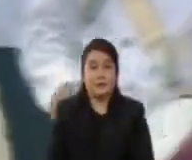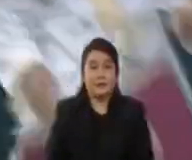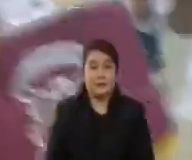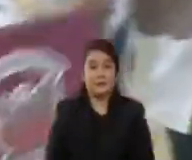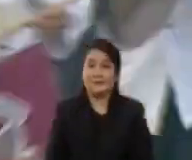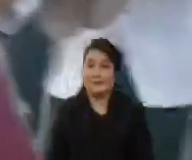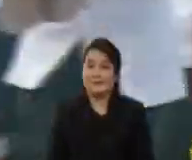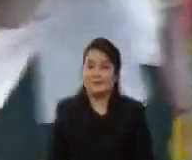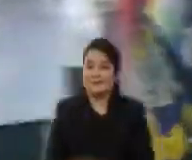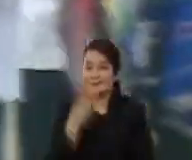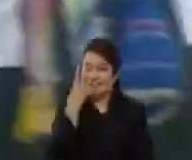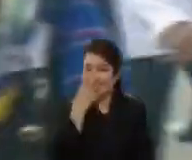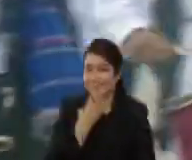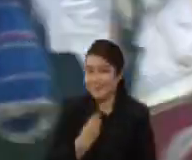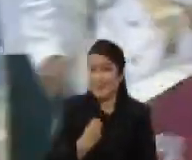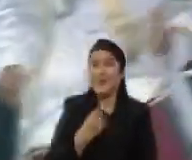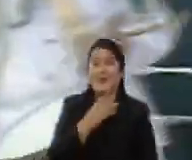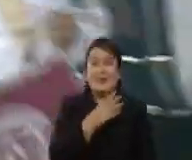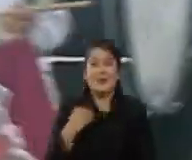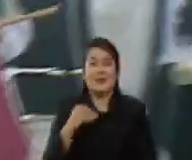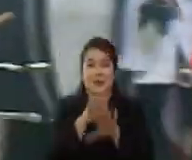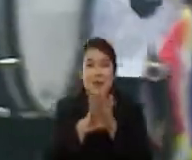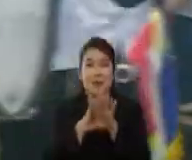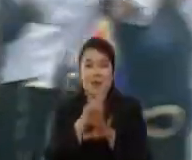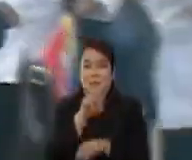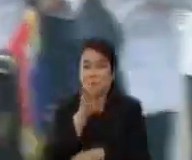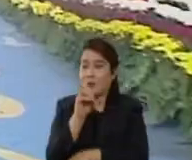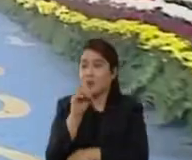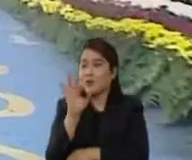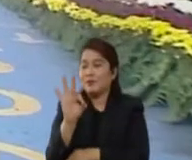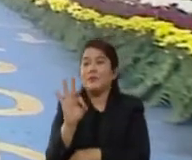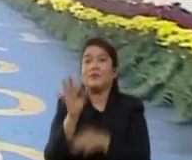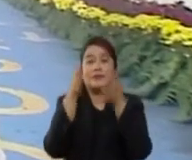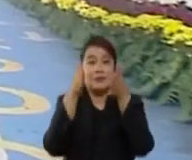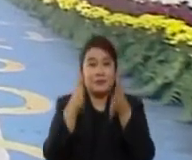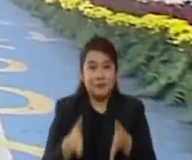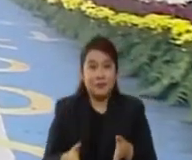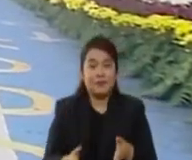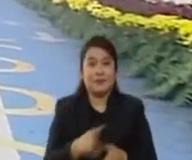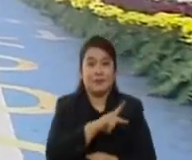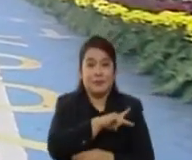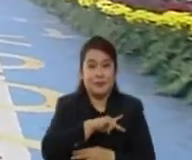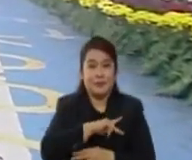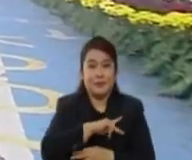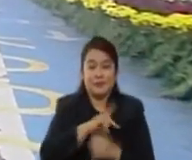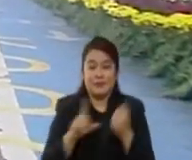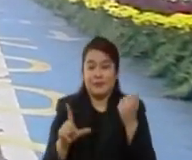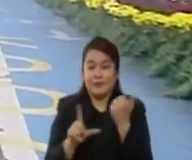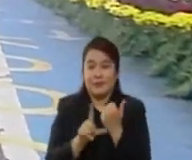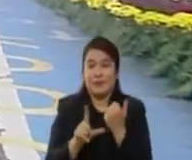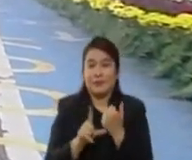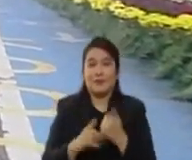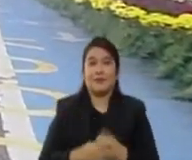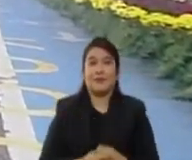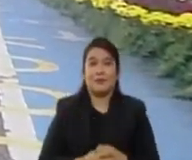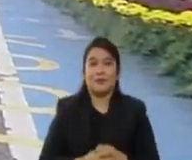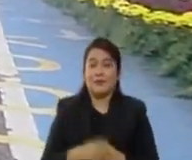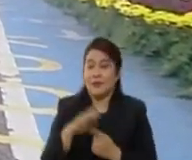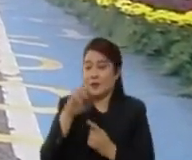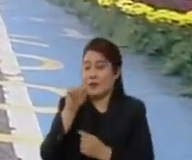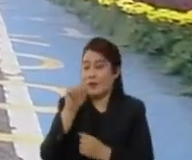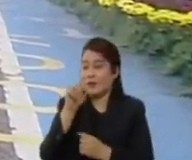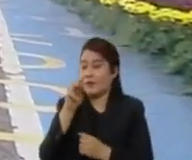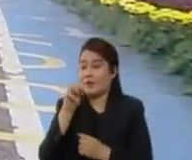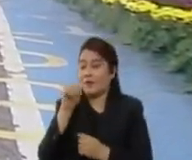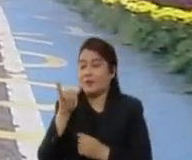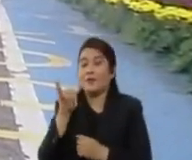Tampil sigap bergaya dengan kekuatan 209 anggota dan diketuai Timbalan Penguasa Muhammad Amir